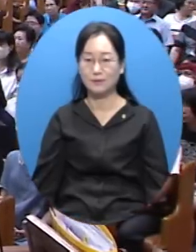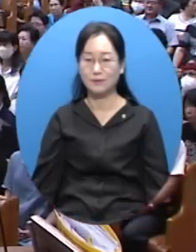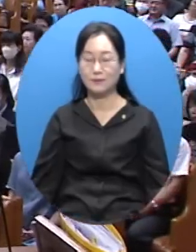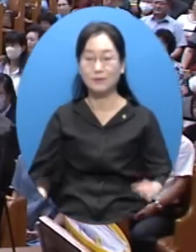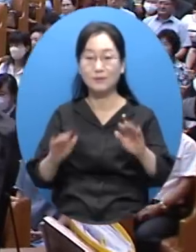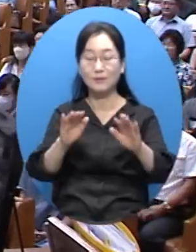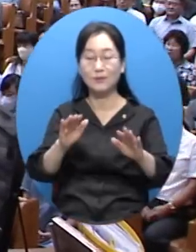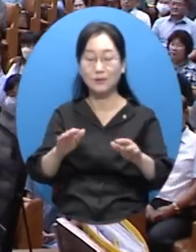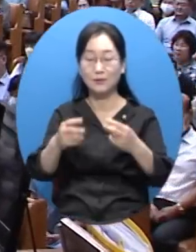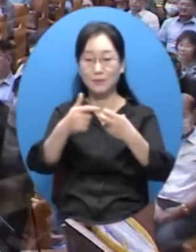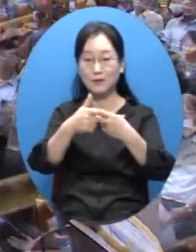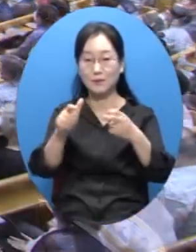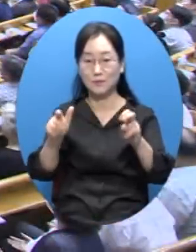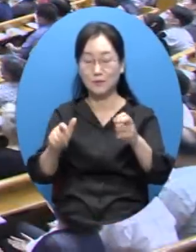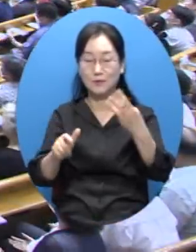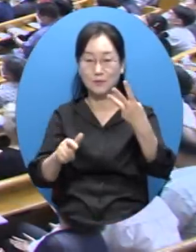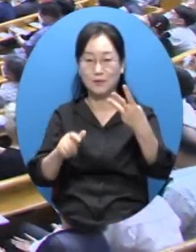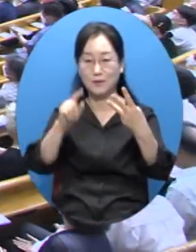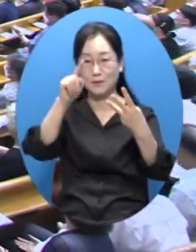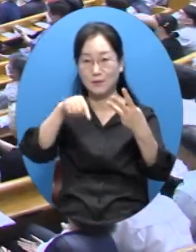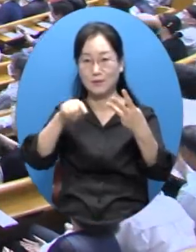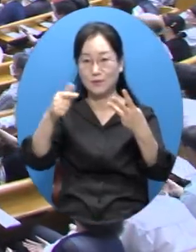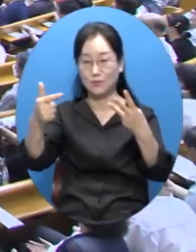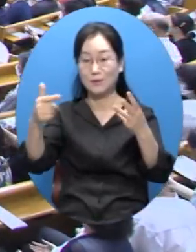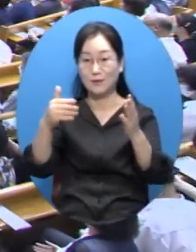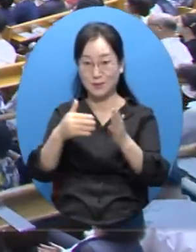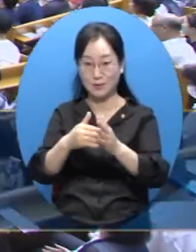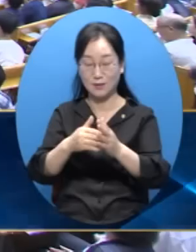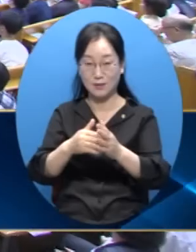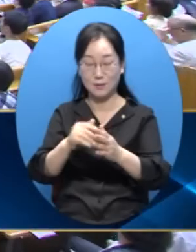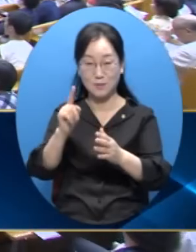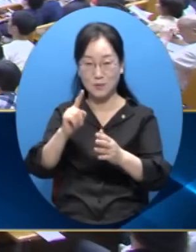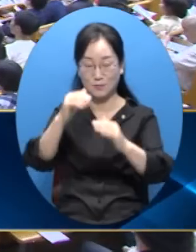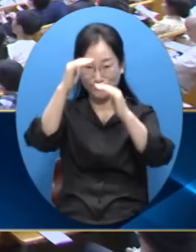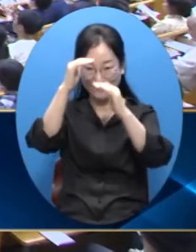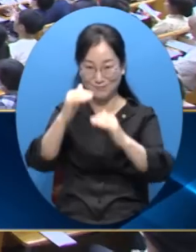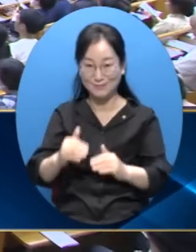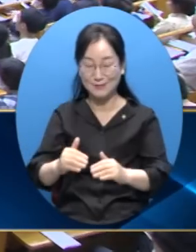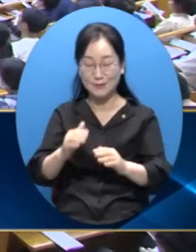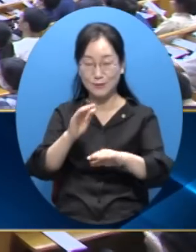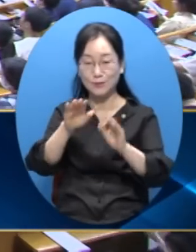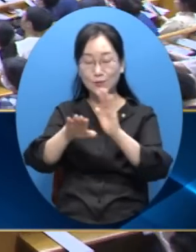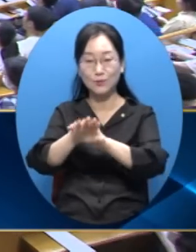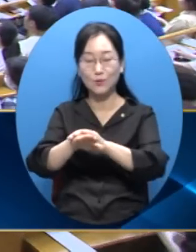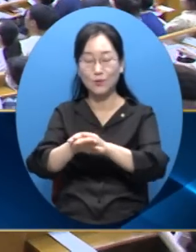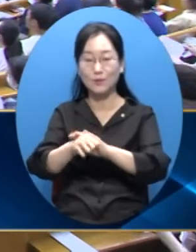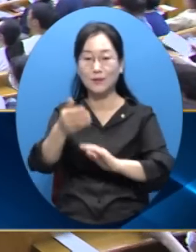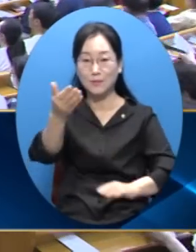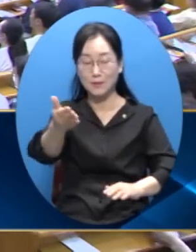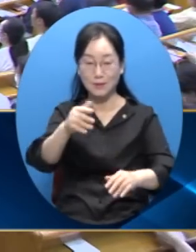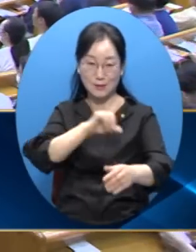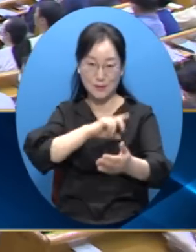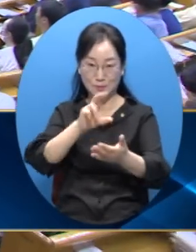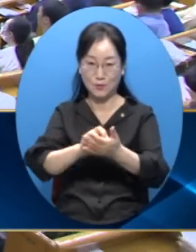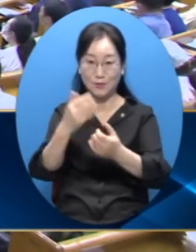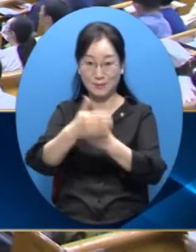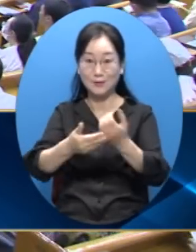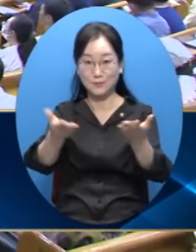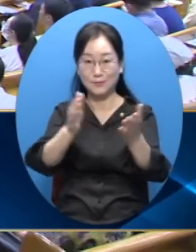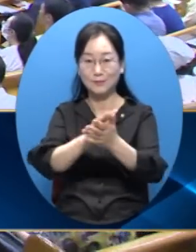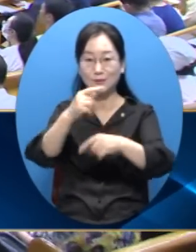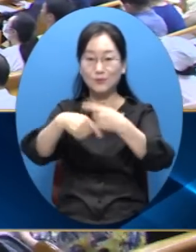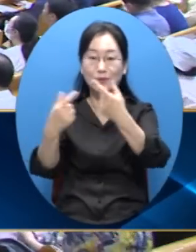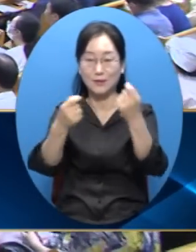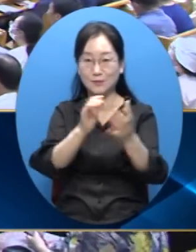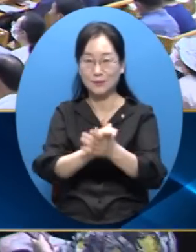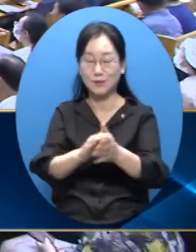오늘 마가복음 3장 1절로 6절 말씀을 본문으로 해서 손을 내밀라 같은 제목으로 말씀을 나누기 원합니다. 제목을 한번 크게